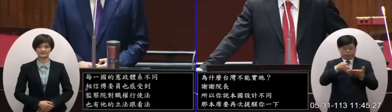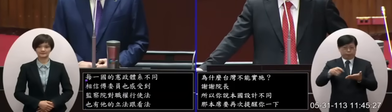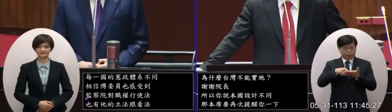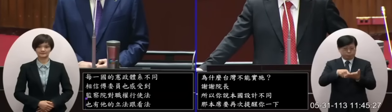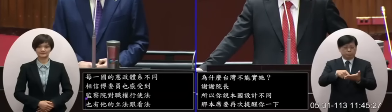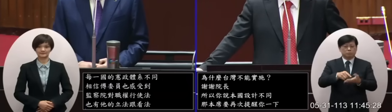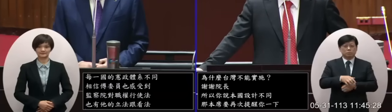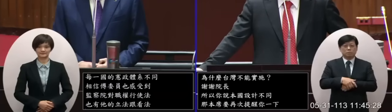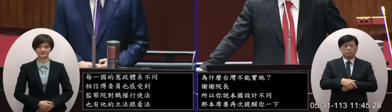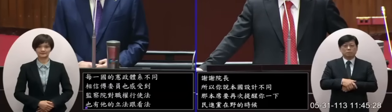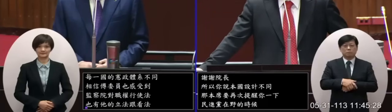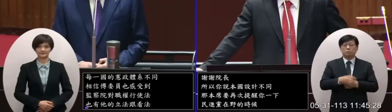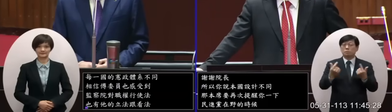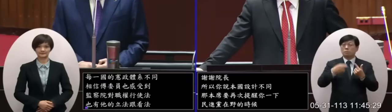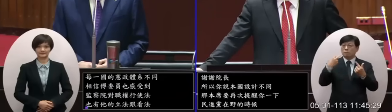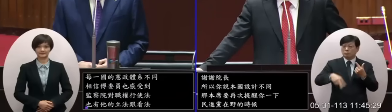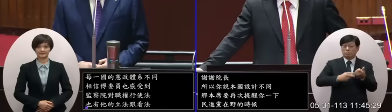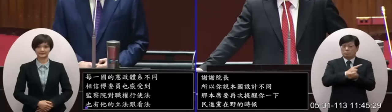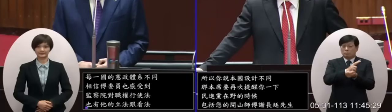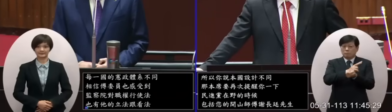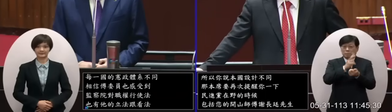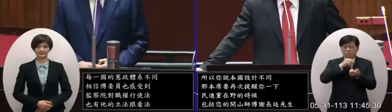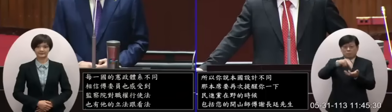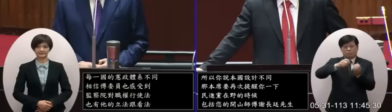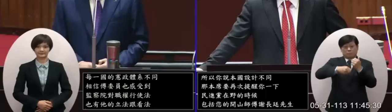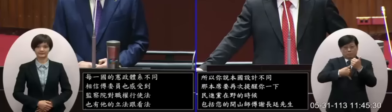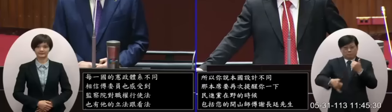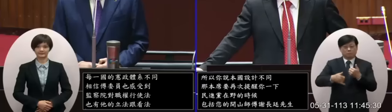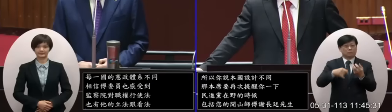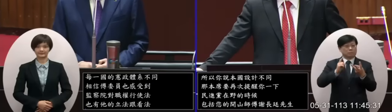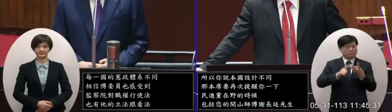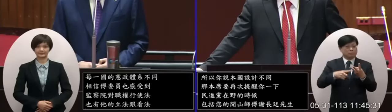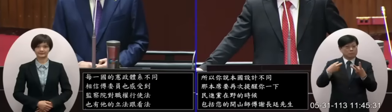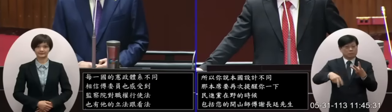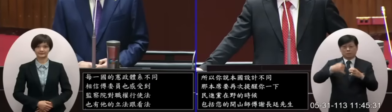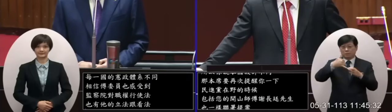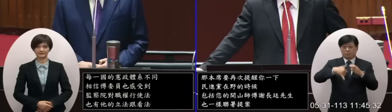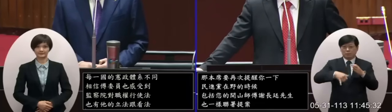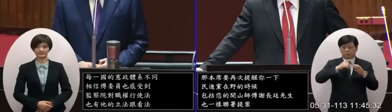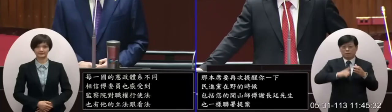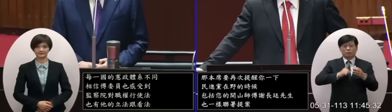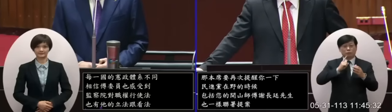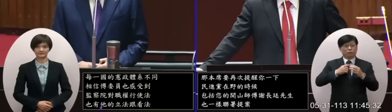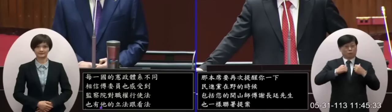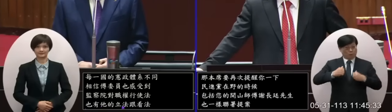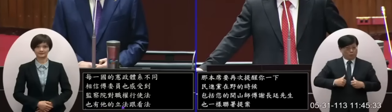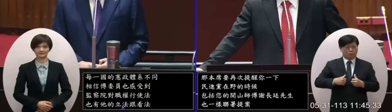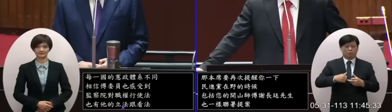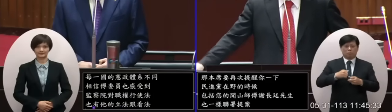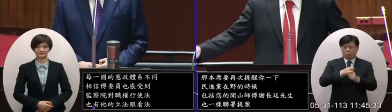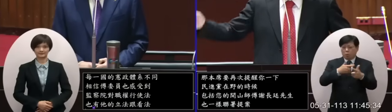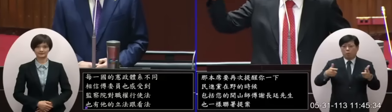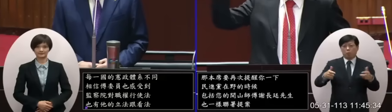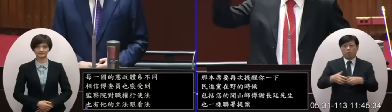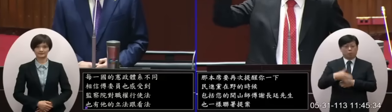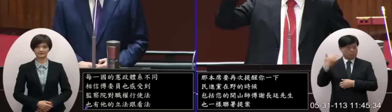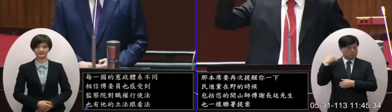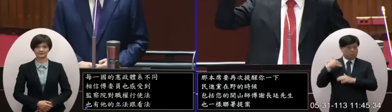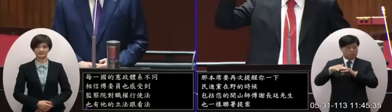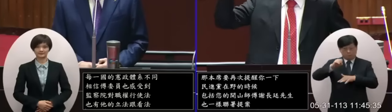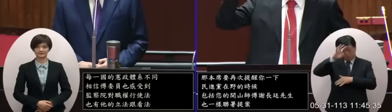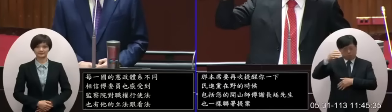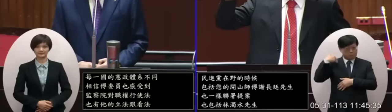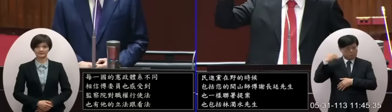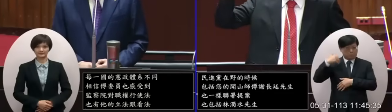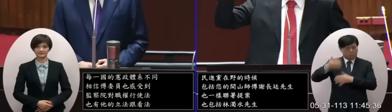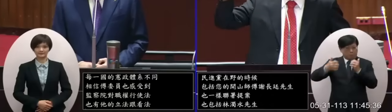案，也包括林卓水先生，也包括沈富雄先生，这些民进党的